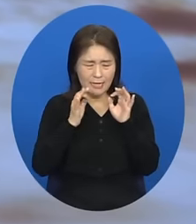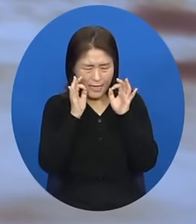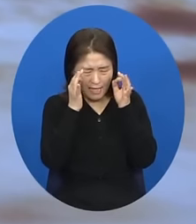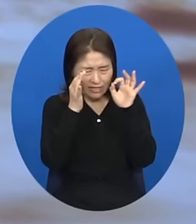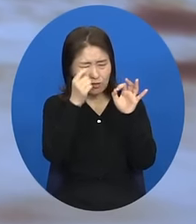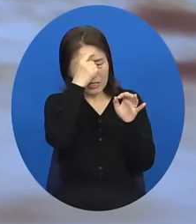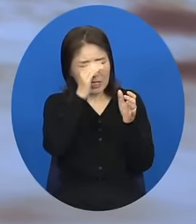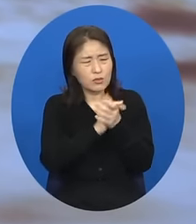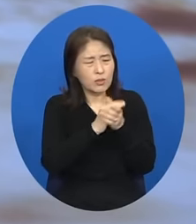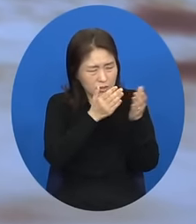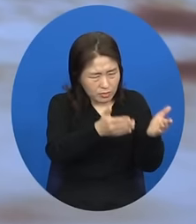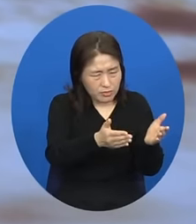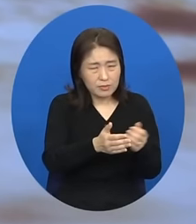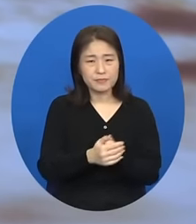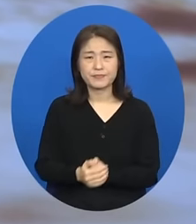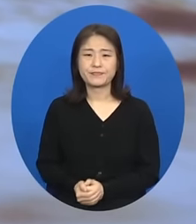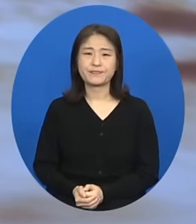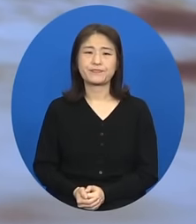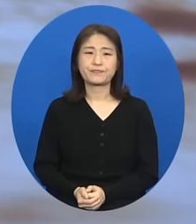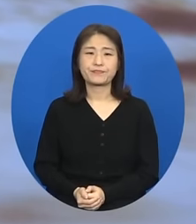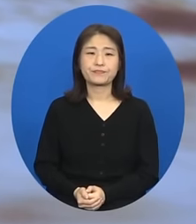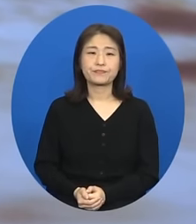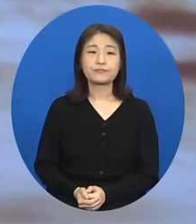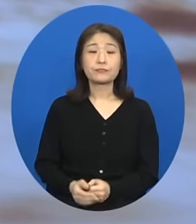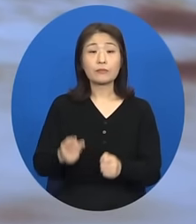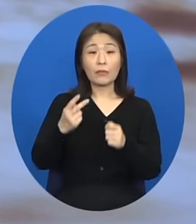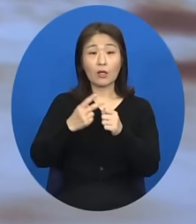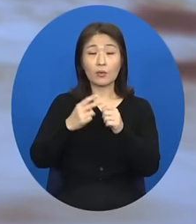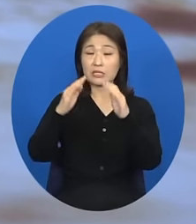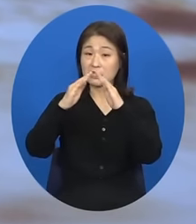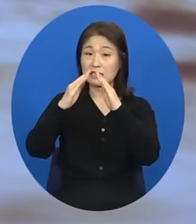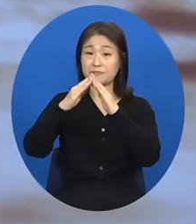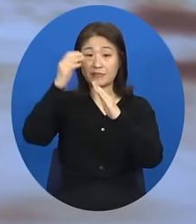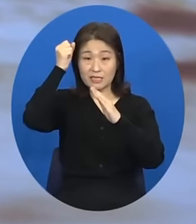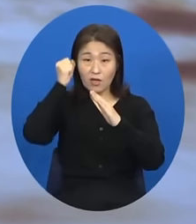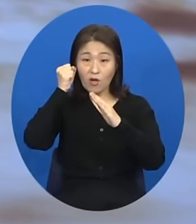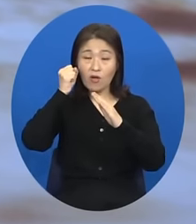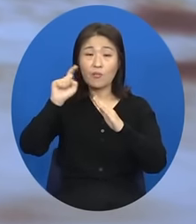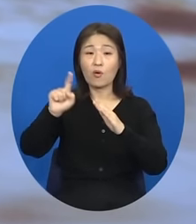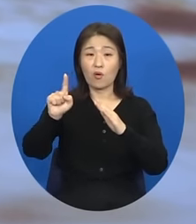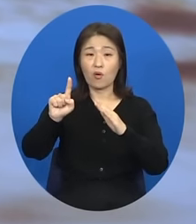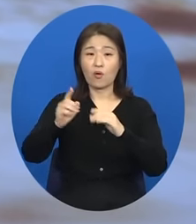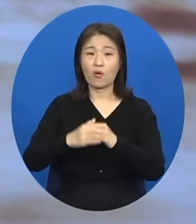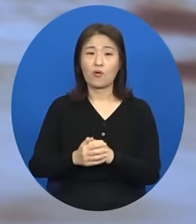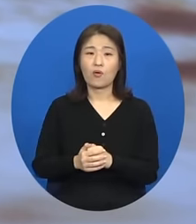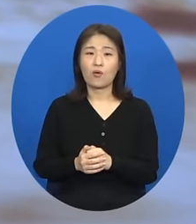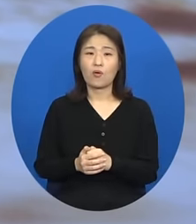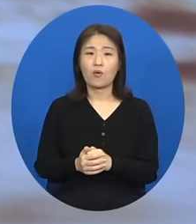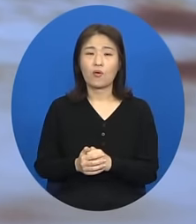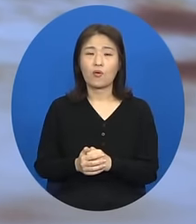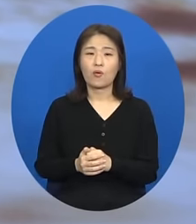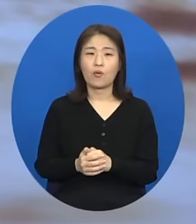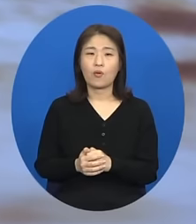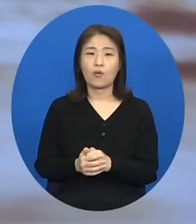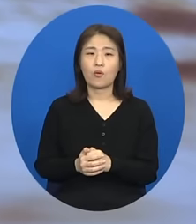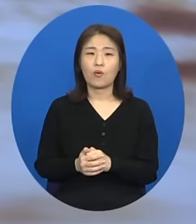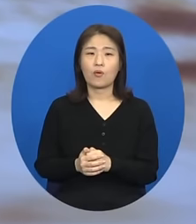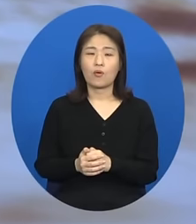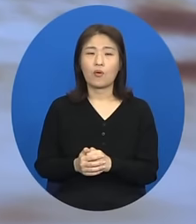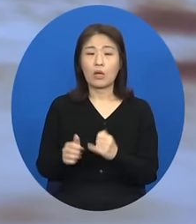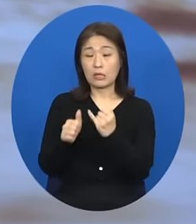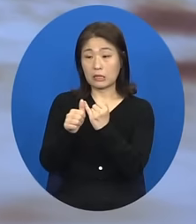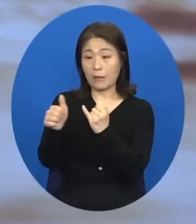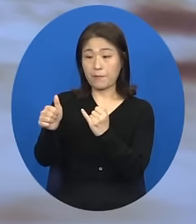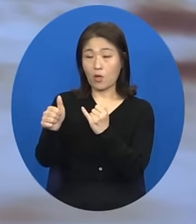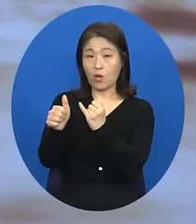그리고 두 번째 가정을 갔습니다. 두 번째 기억에 남는 가정은요, 2주 만에 남편과